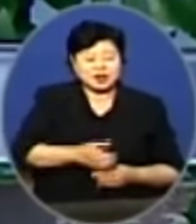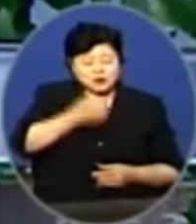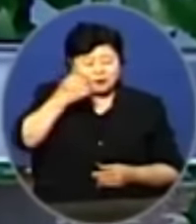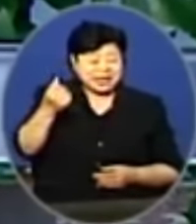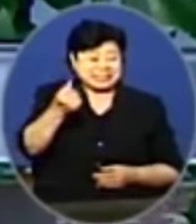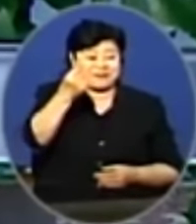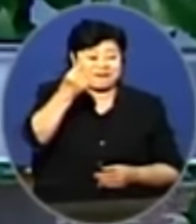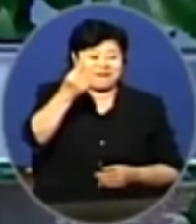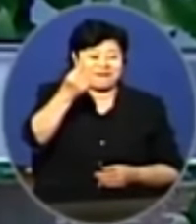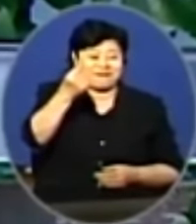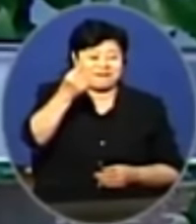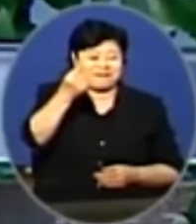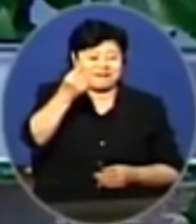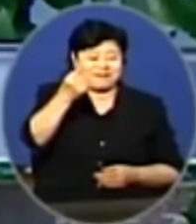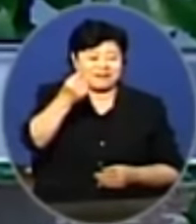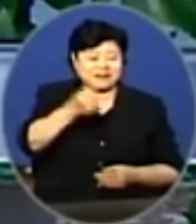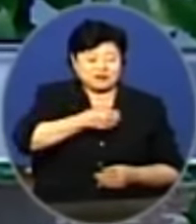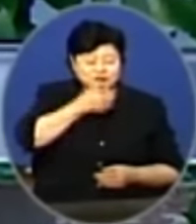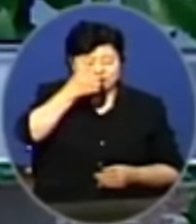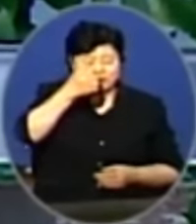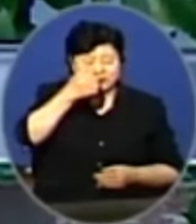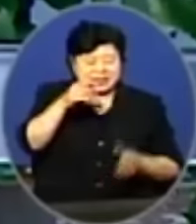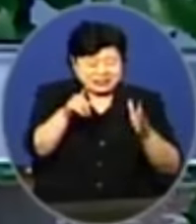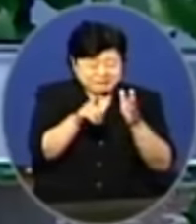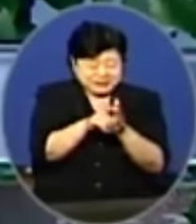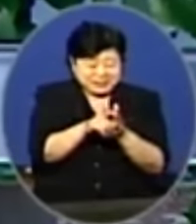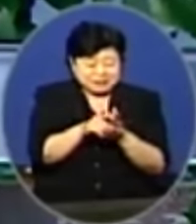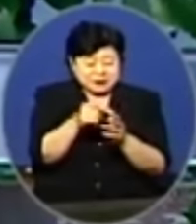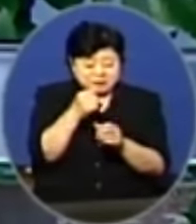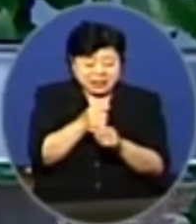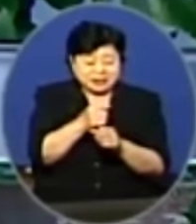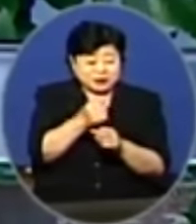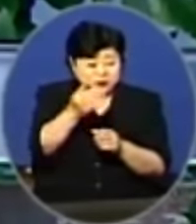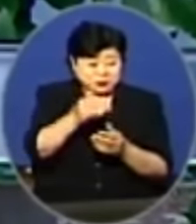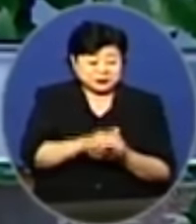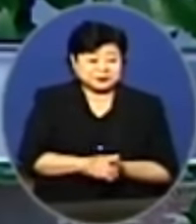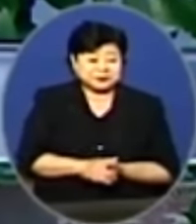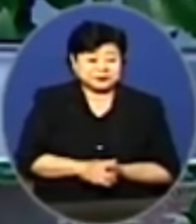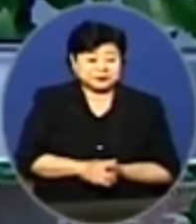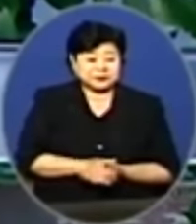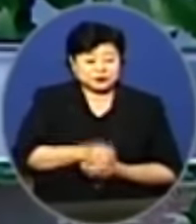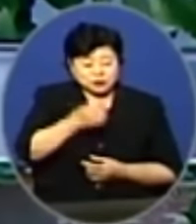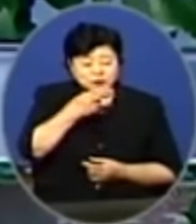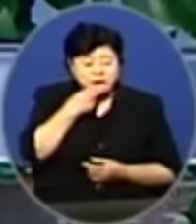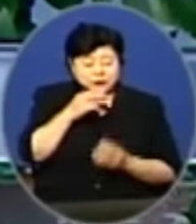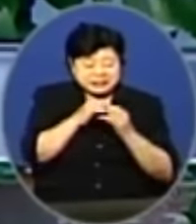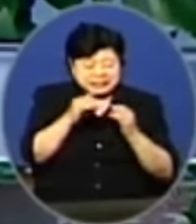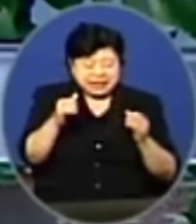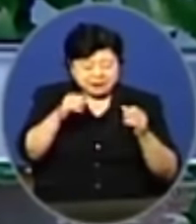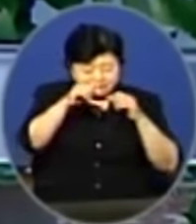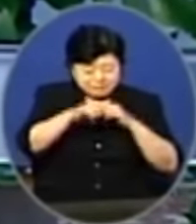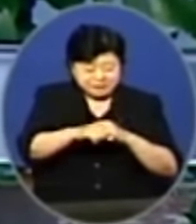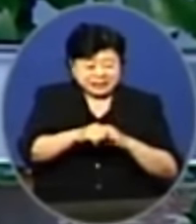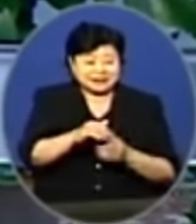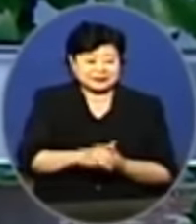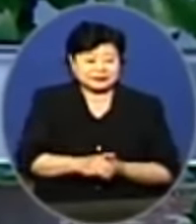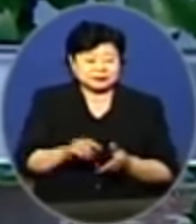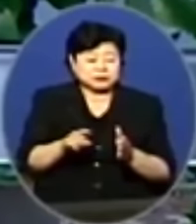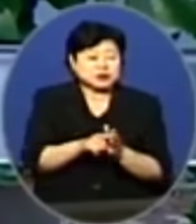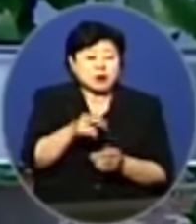꿈을 가지면은 꿈이 믿음을 산출해내는 것입니다. 꿈이 없는 백성은 믿음도